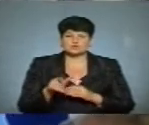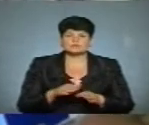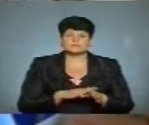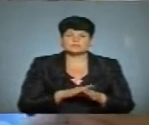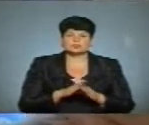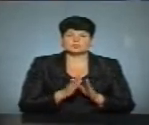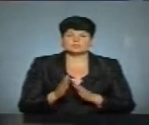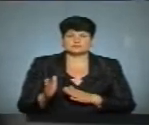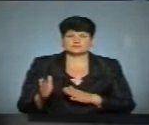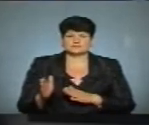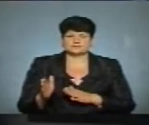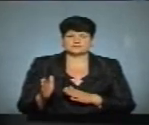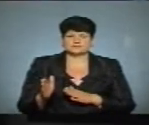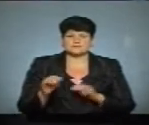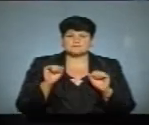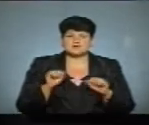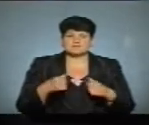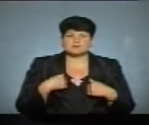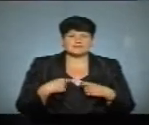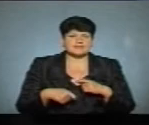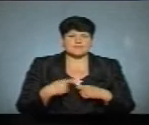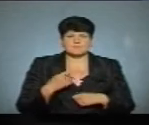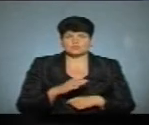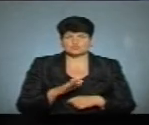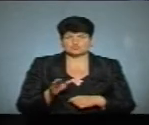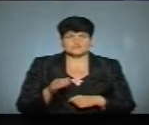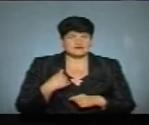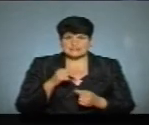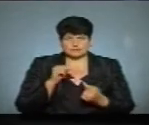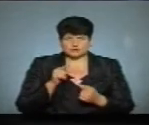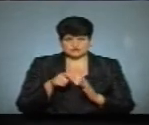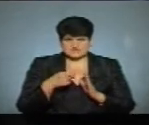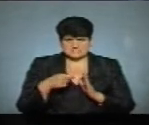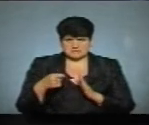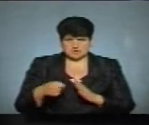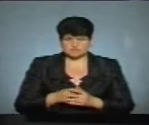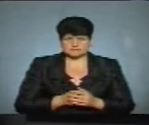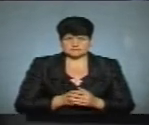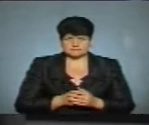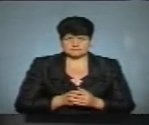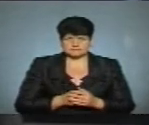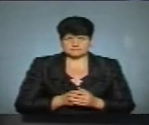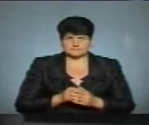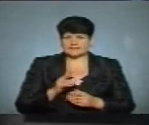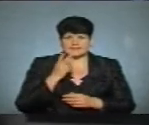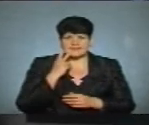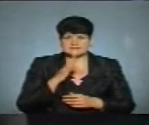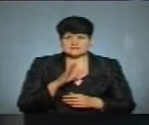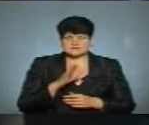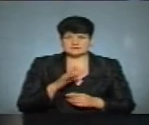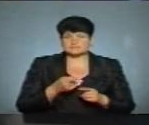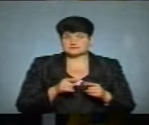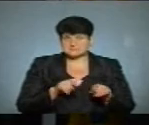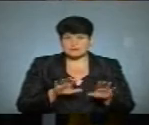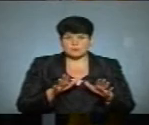дотримувалися порядку. Права мої не порушує. Ви не проти, що вас знімають? Ну, не завжди. В даний момент